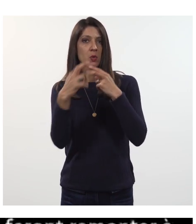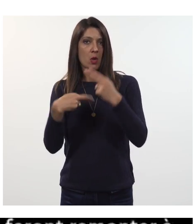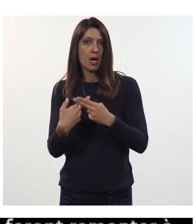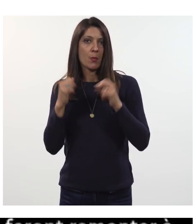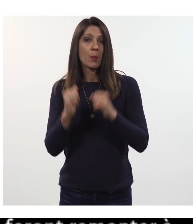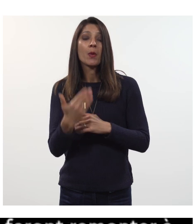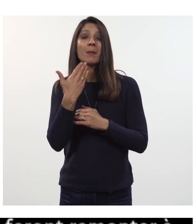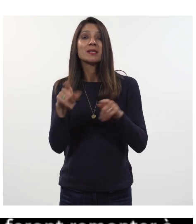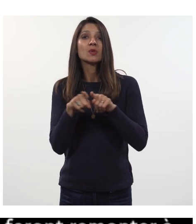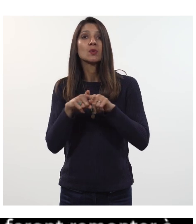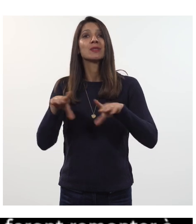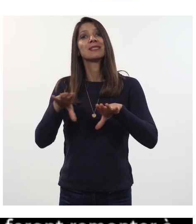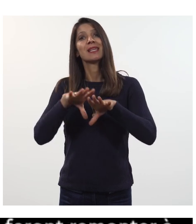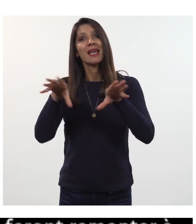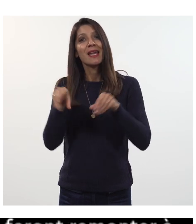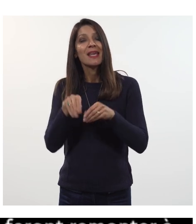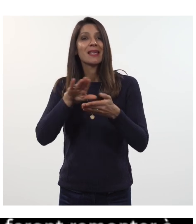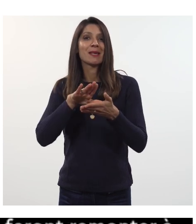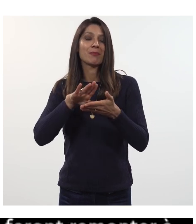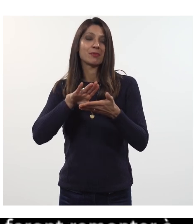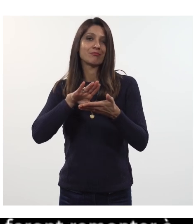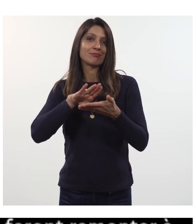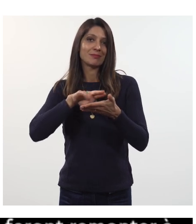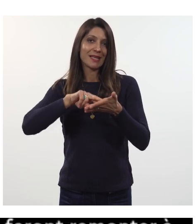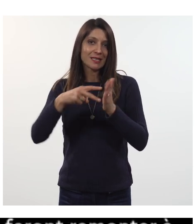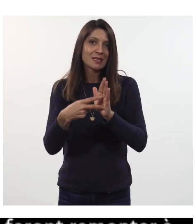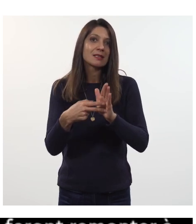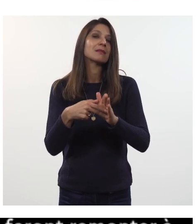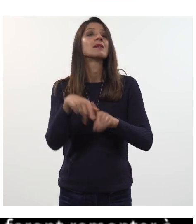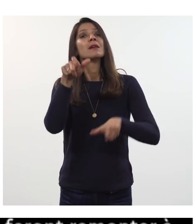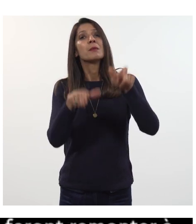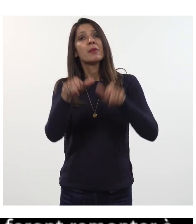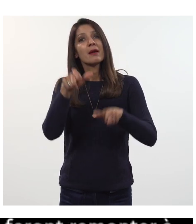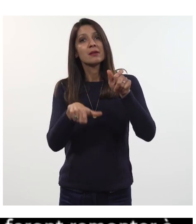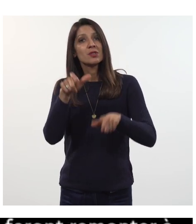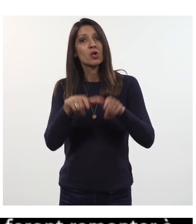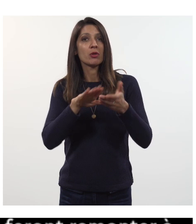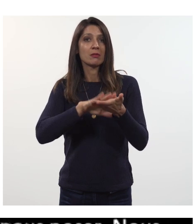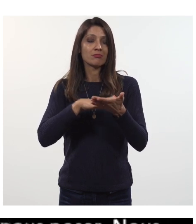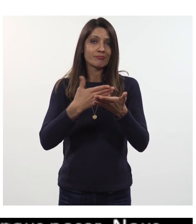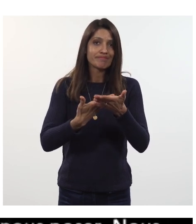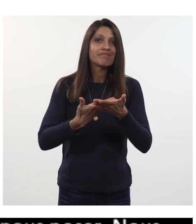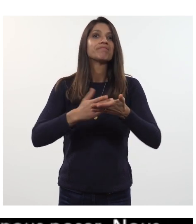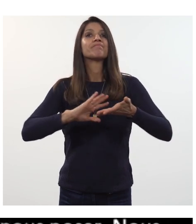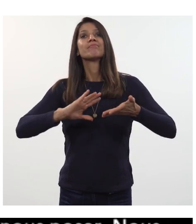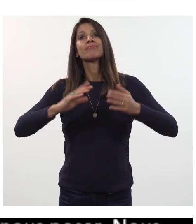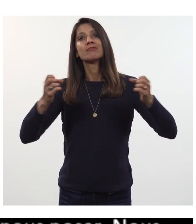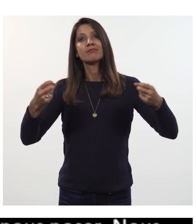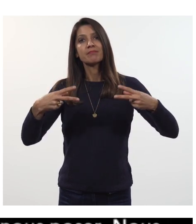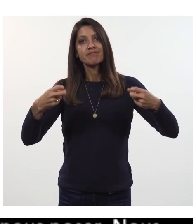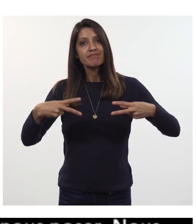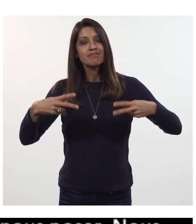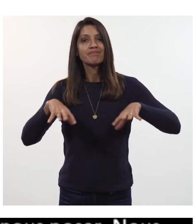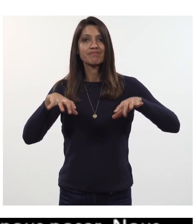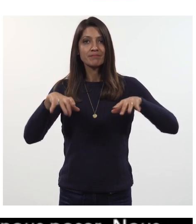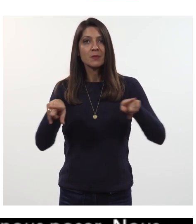équipes techniques, à Jules, à la Vélotypie, aux traductrices en langue des signes qui assurent un aspect technique et